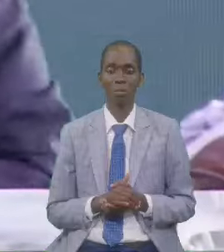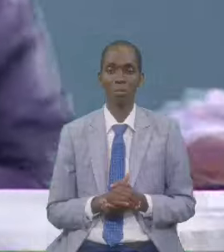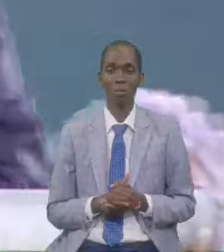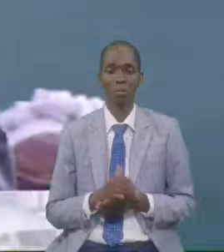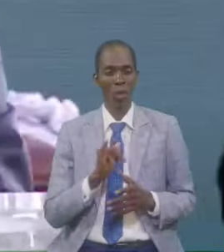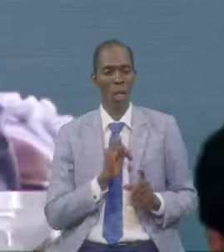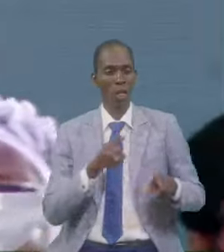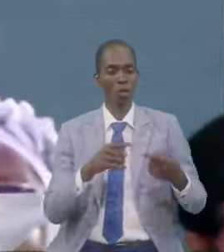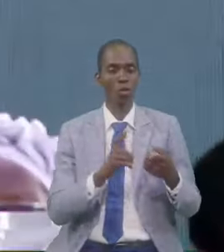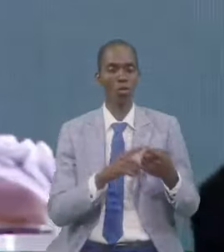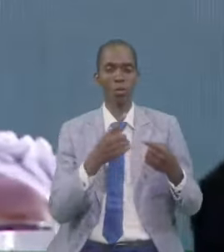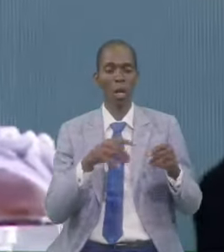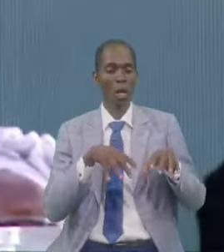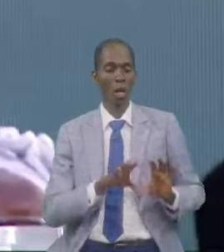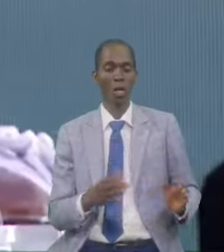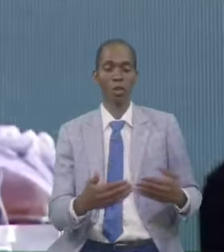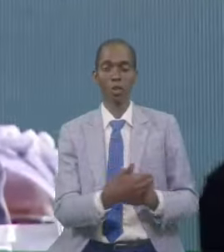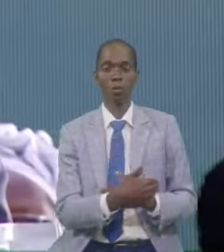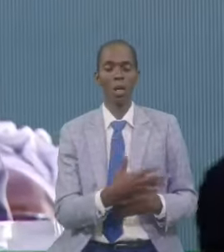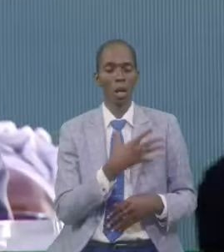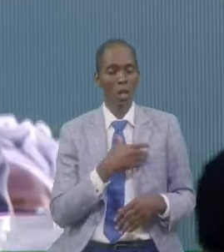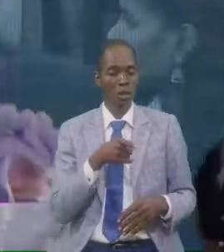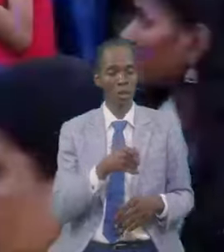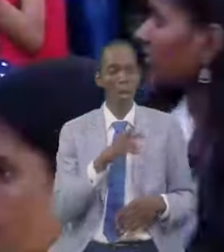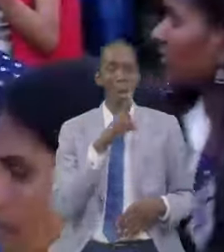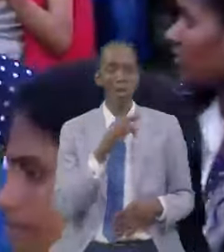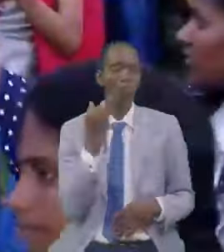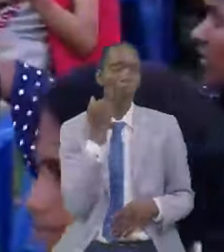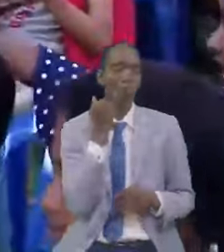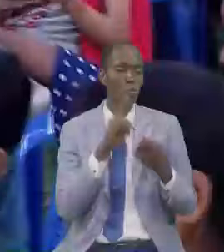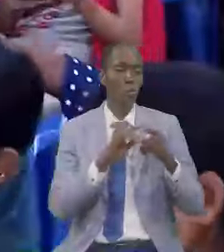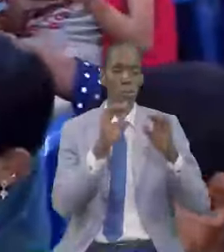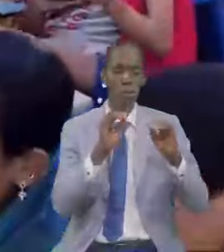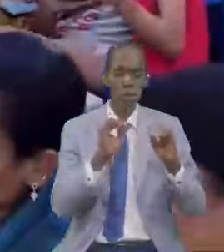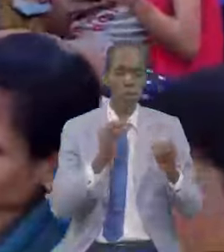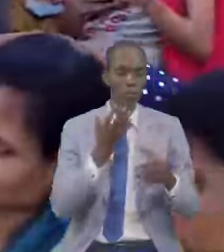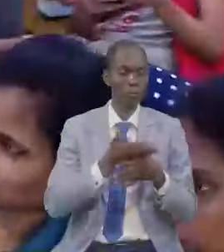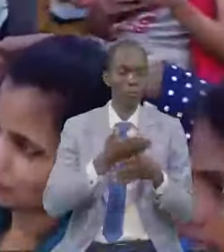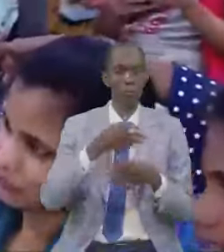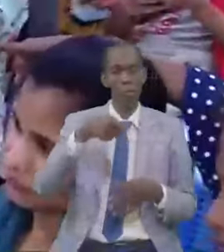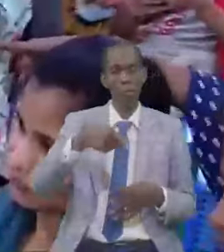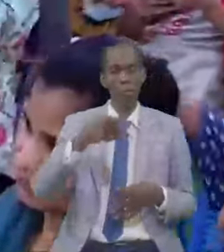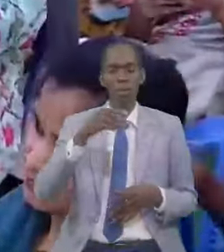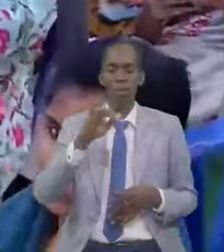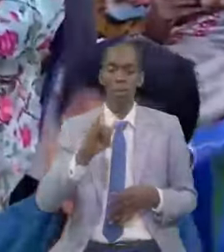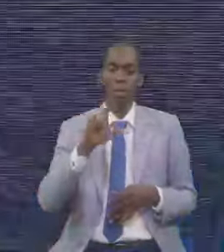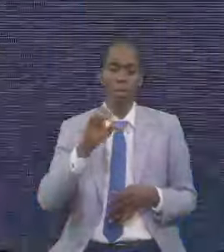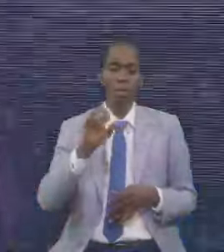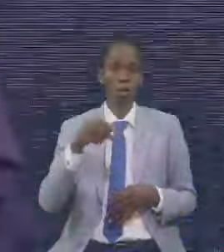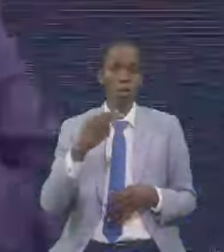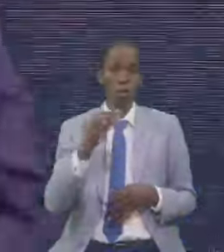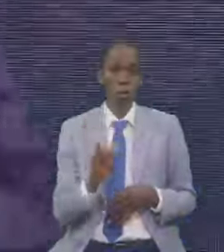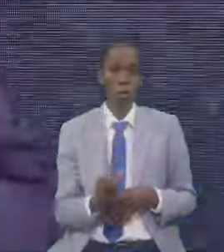class and they're teaching philosophy. నేను క్లాస్ కి వెళ్లి వేదాంతం నేర్చుకుంటున్నాను అనుకోండి. But the lecturer is